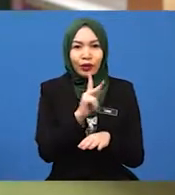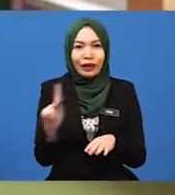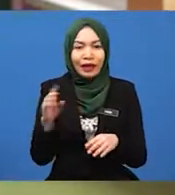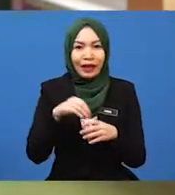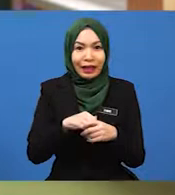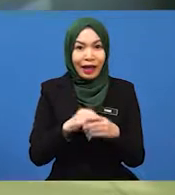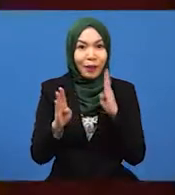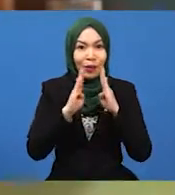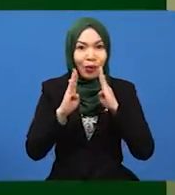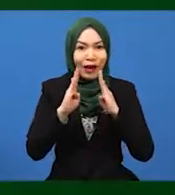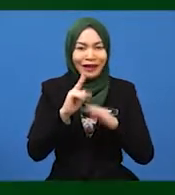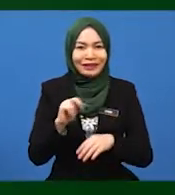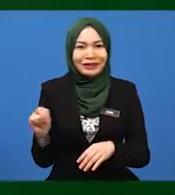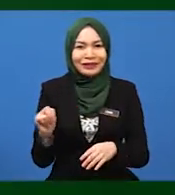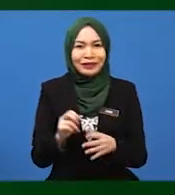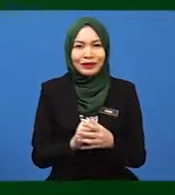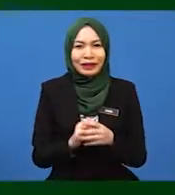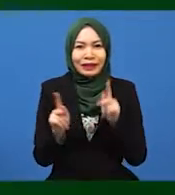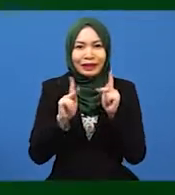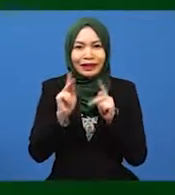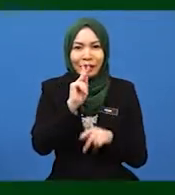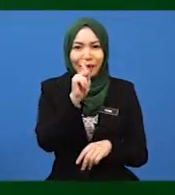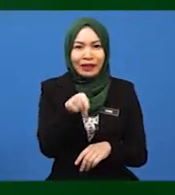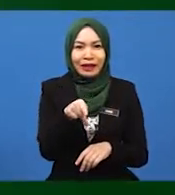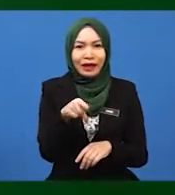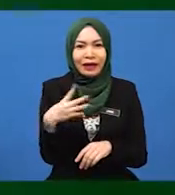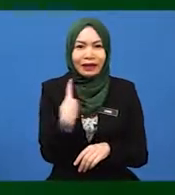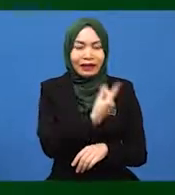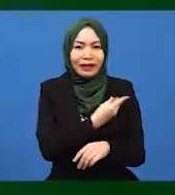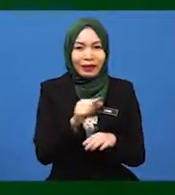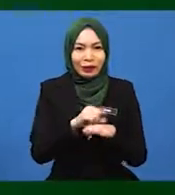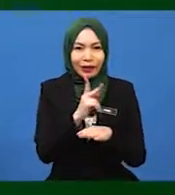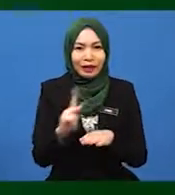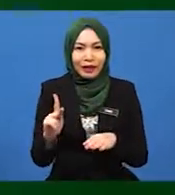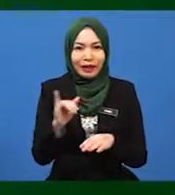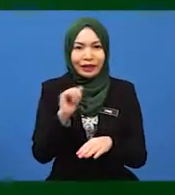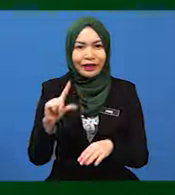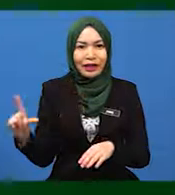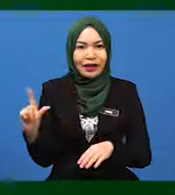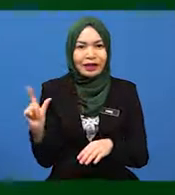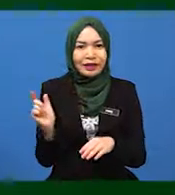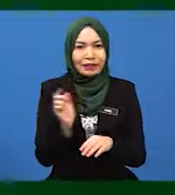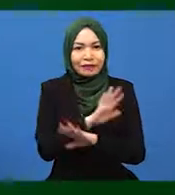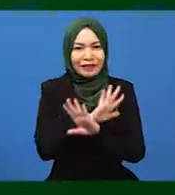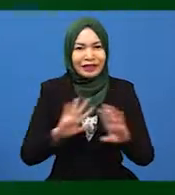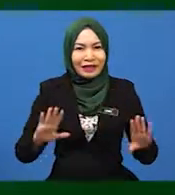dalam perbualan. Kata perintah yang digunakan dalam perbualan ialah jangan dan